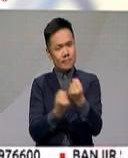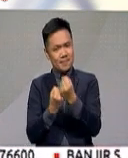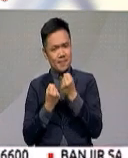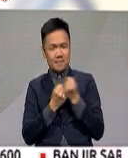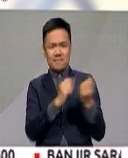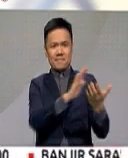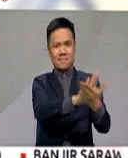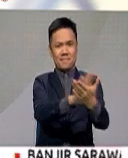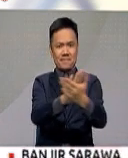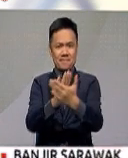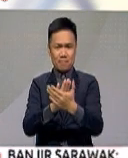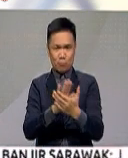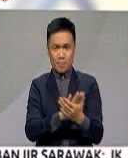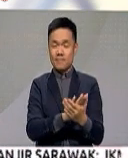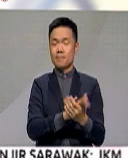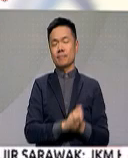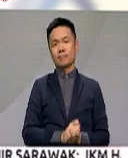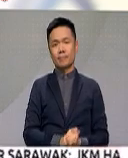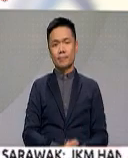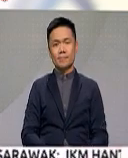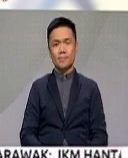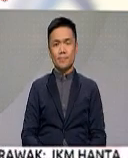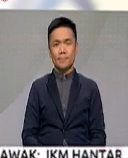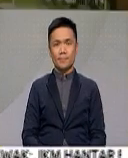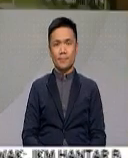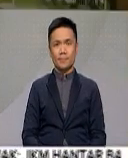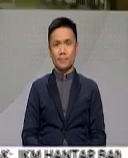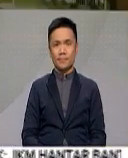sumbangan mereka dalam bidang sukan.